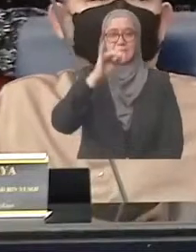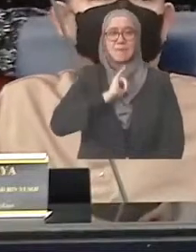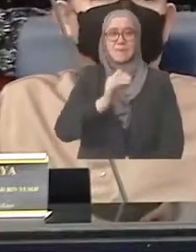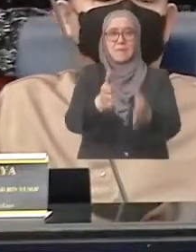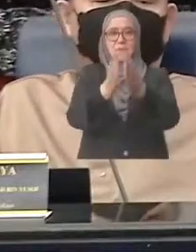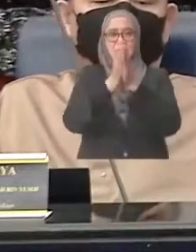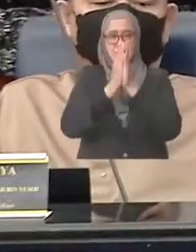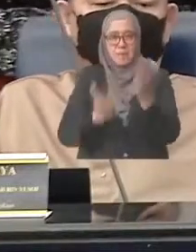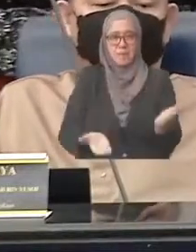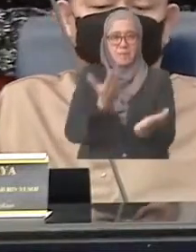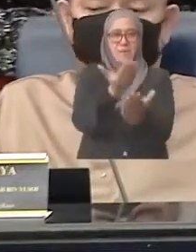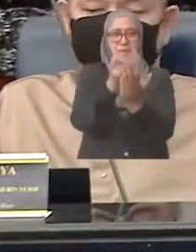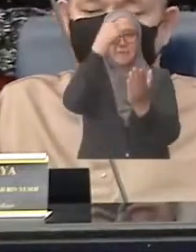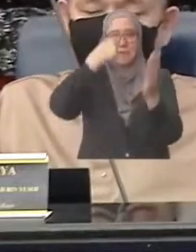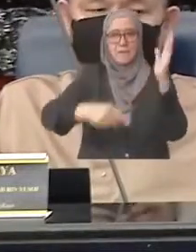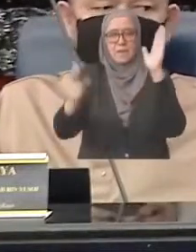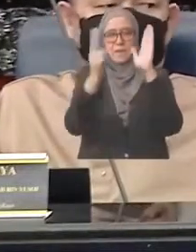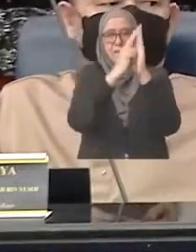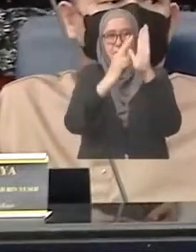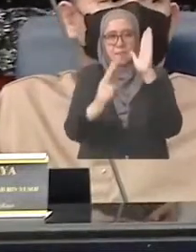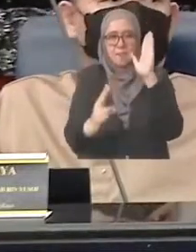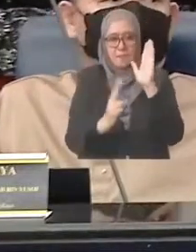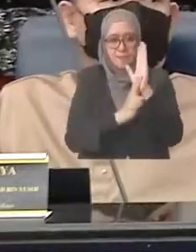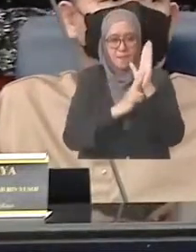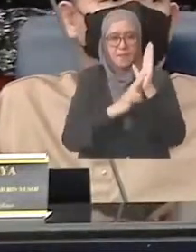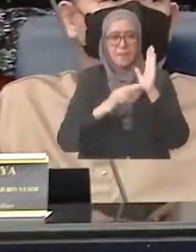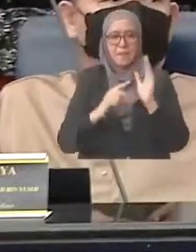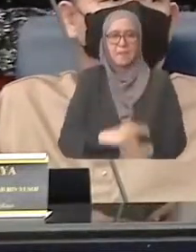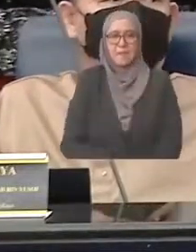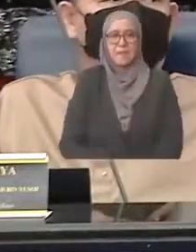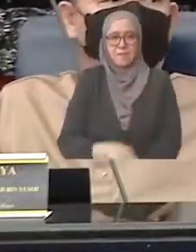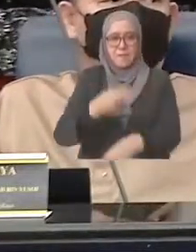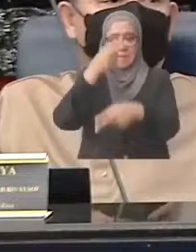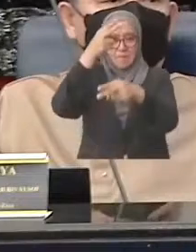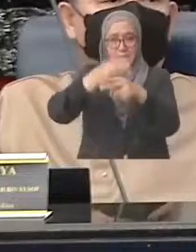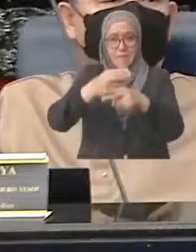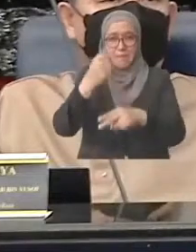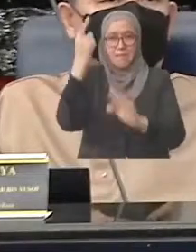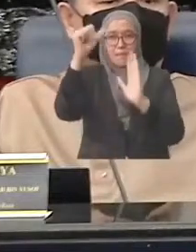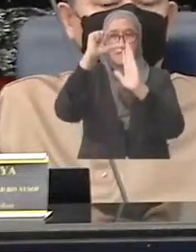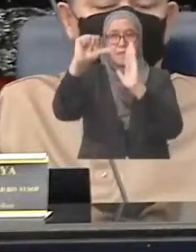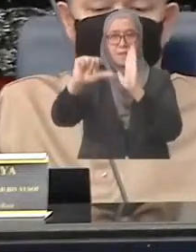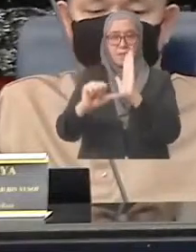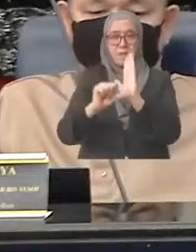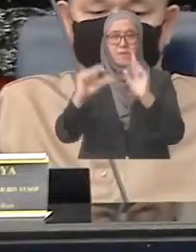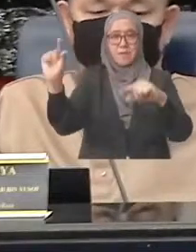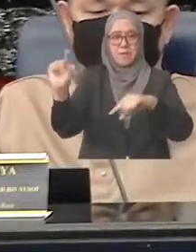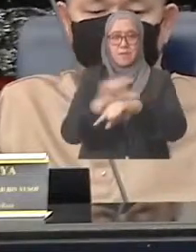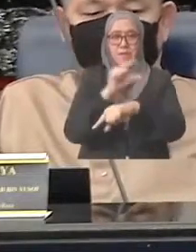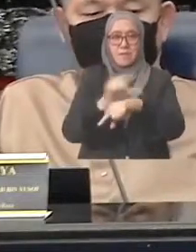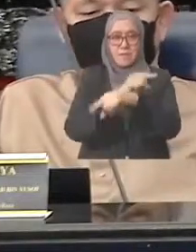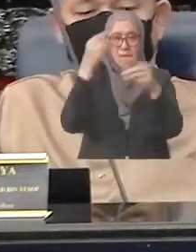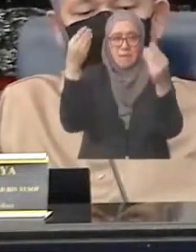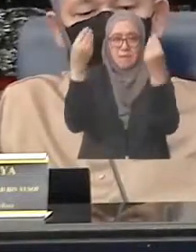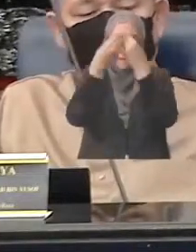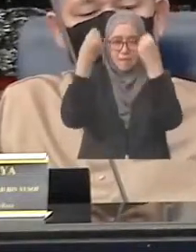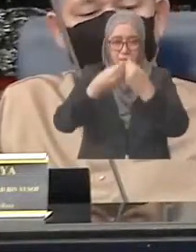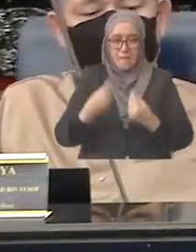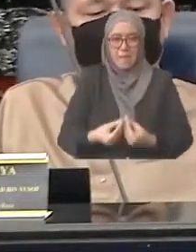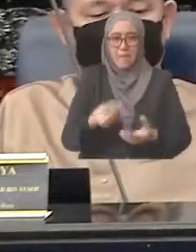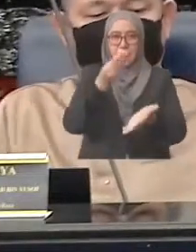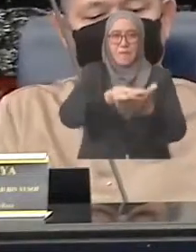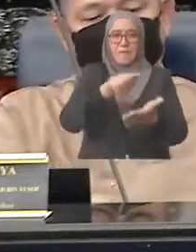mencadangkan supaya orang undang-undang bernama suatu akta bagi menggunakan sejumlah uang daripada kumpulan uang